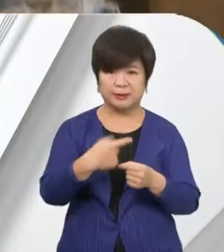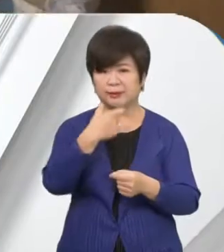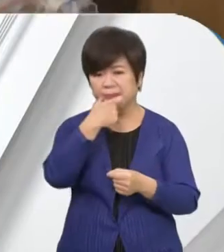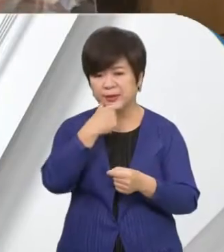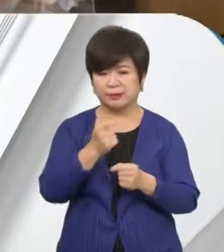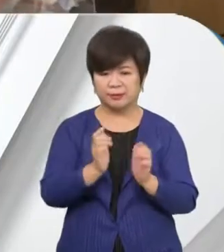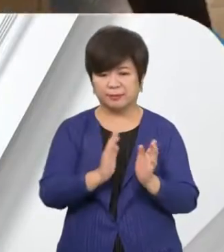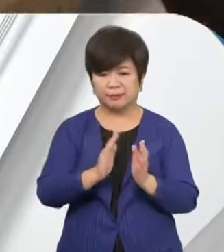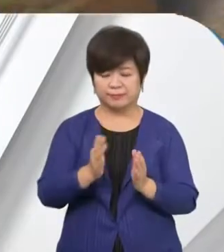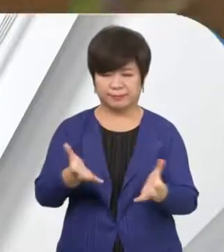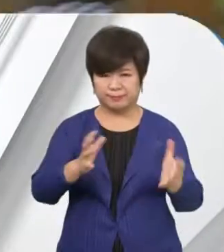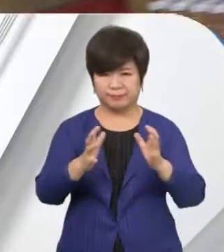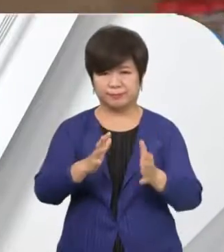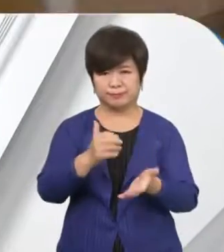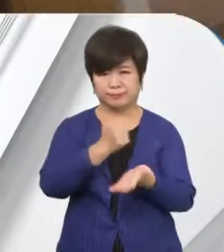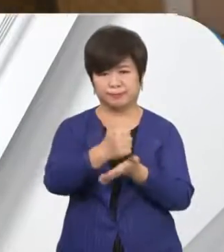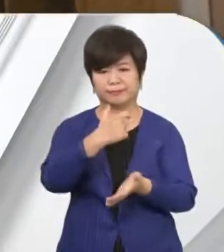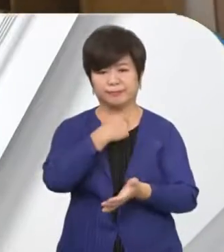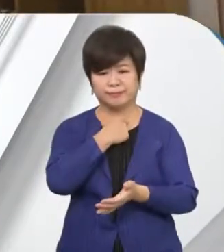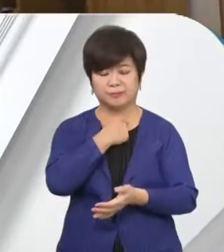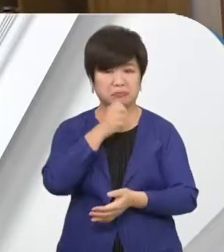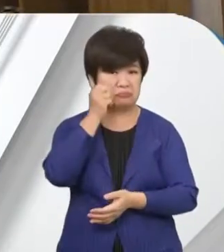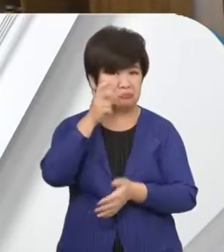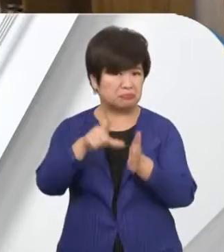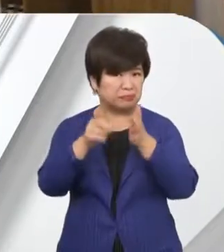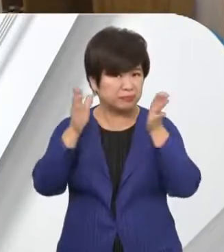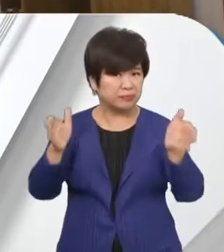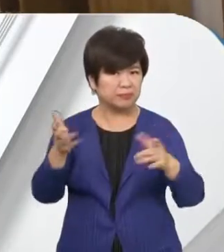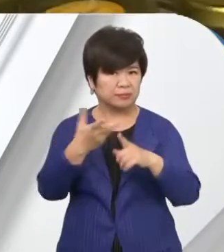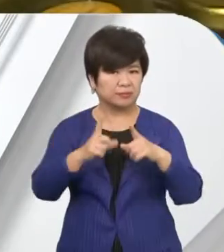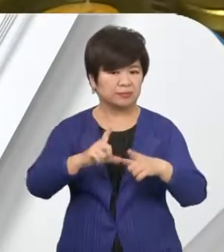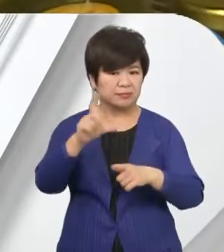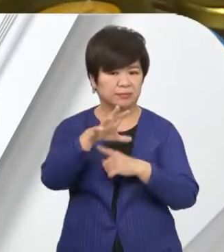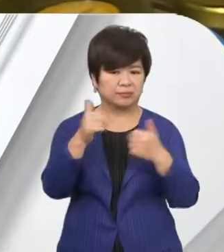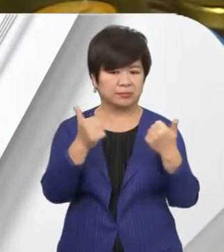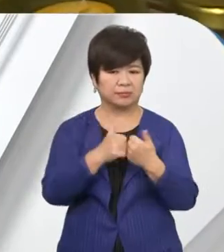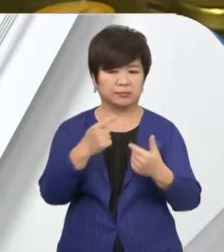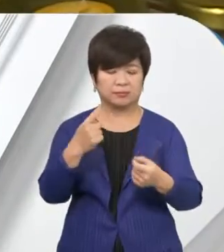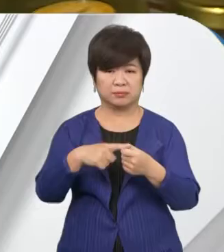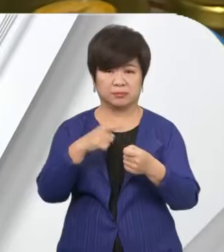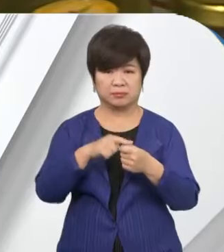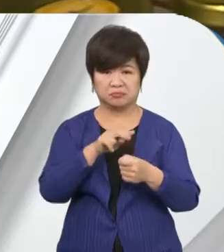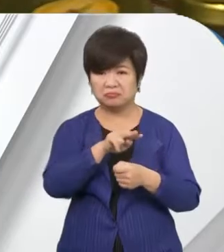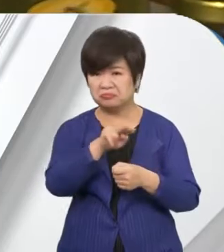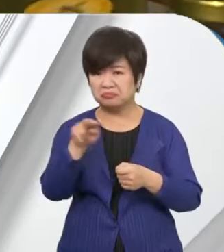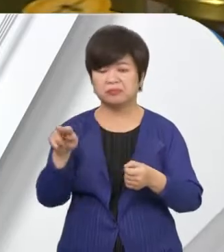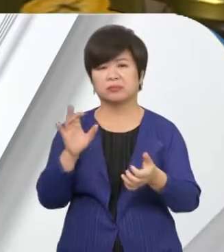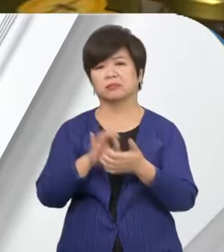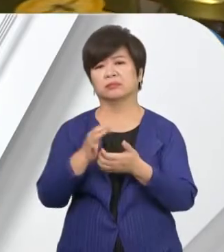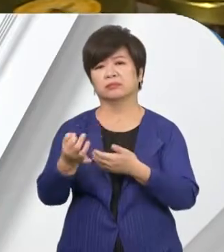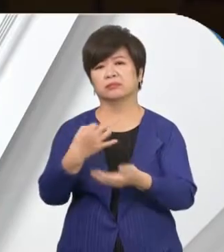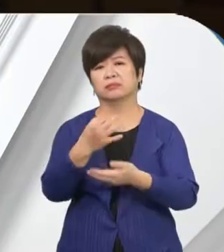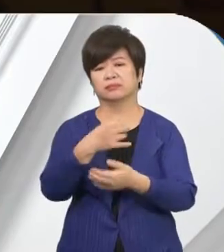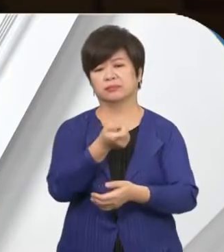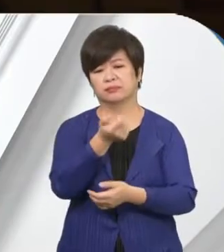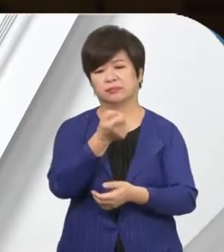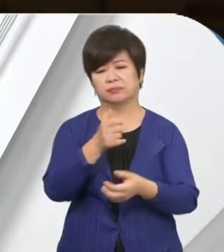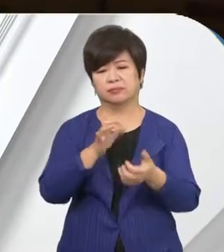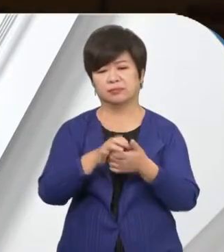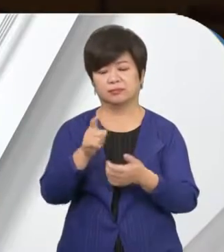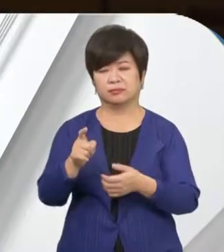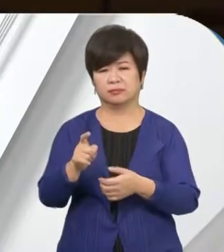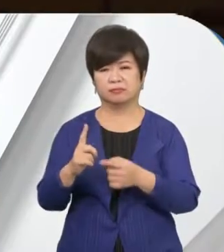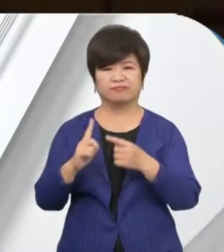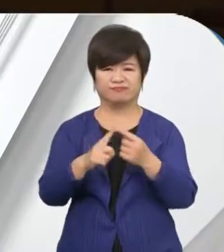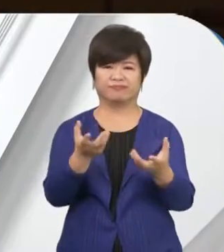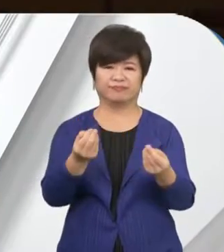箱准备出品。两三年以来，自从向农会的公共米厂的卖场一手迎合，想做的意思明路来卖农特产，